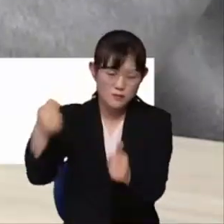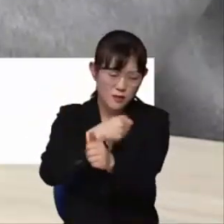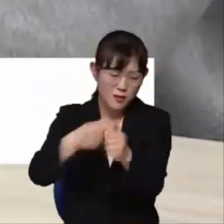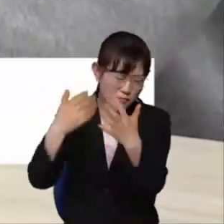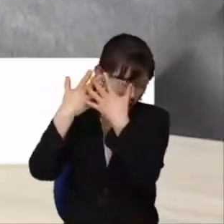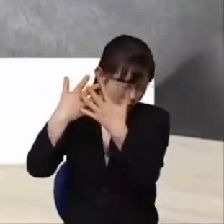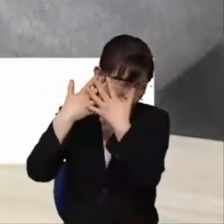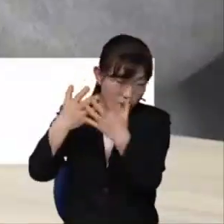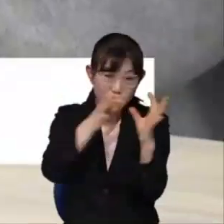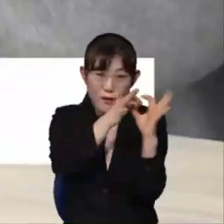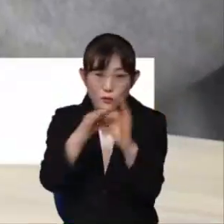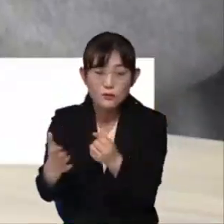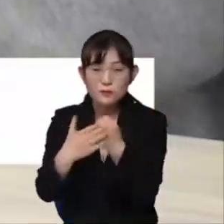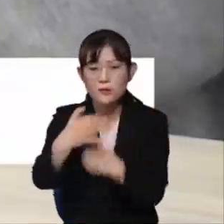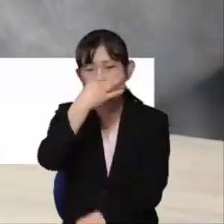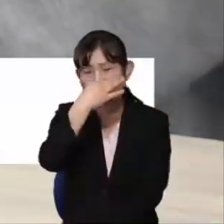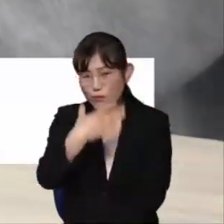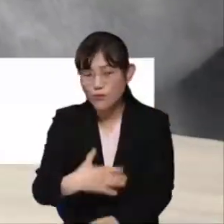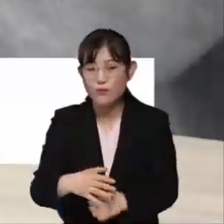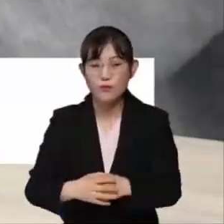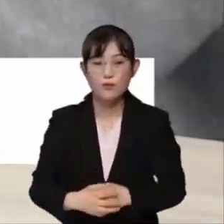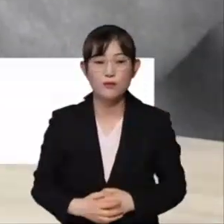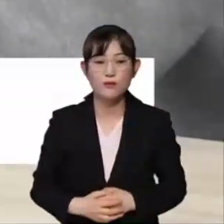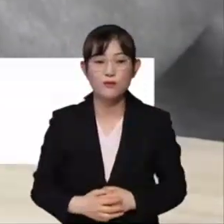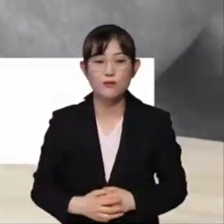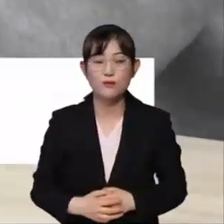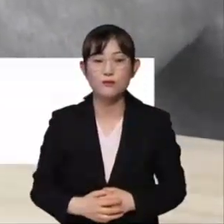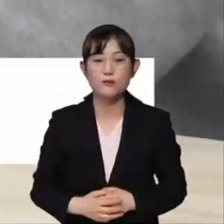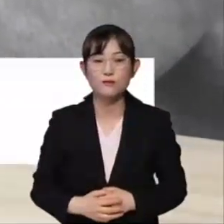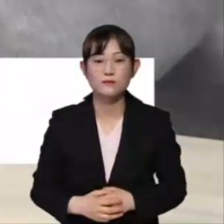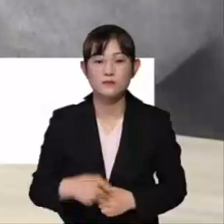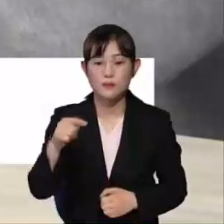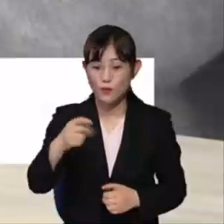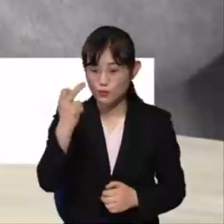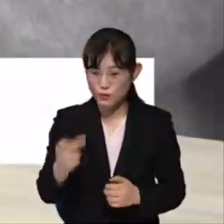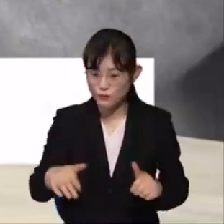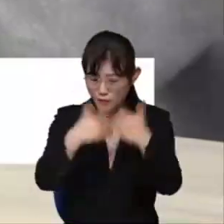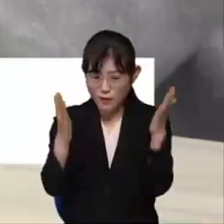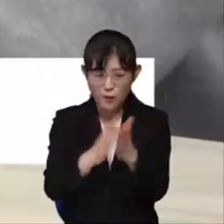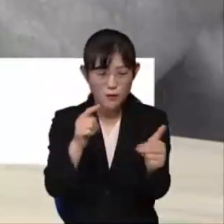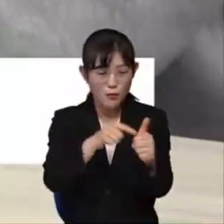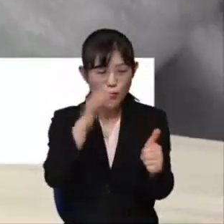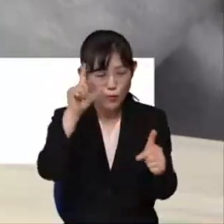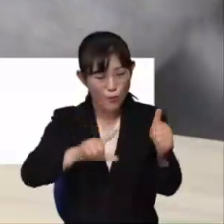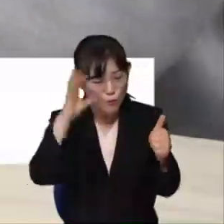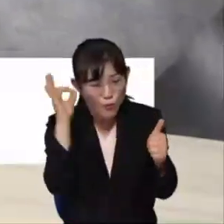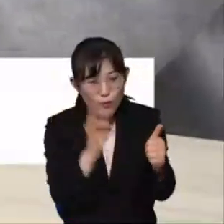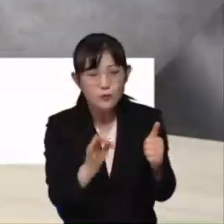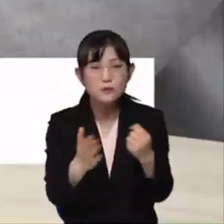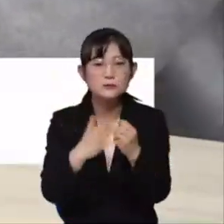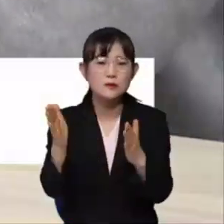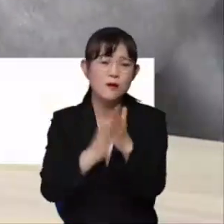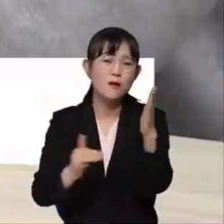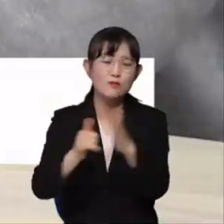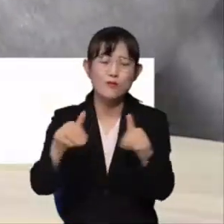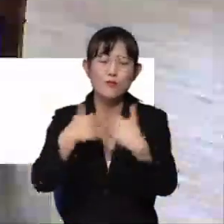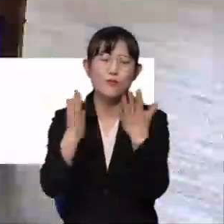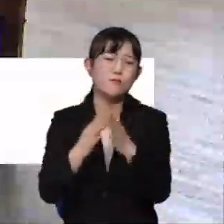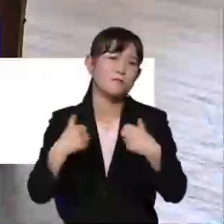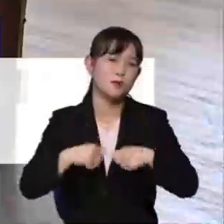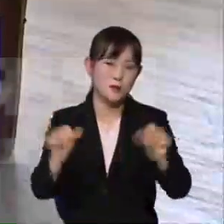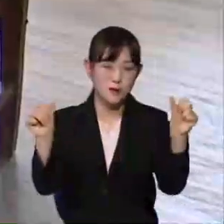힘든 것 같아요. 이게 옆에서 좀 보고 있잖아요. 우리 가족들을 다 우리 막둥이는 이렇게 돌아가는 거다 보고 있고. 이건 가족 파탄이세요, 전게